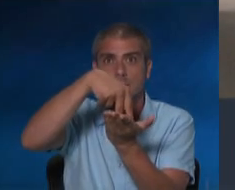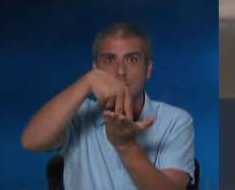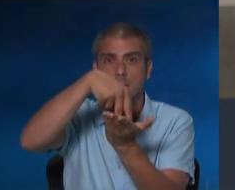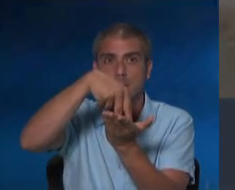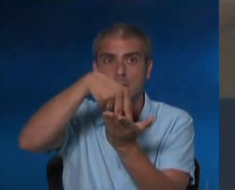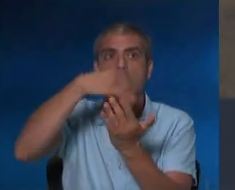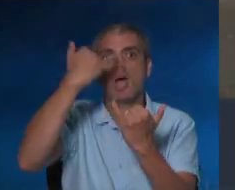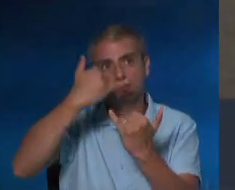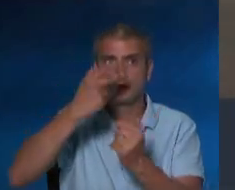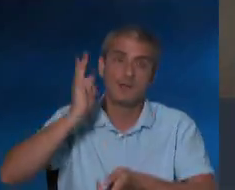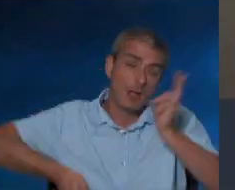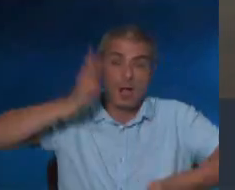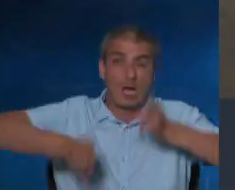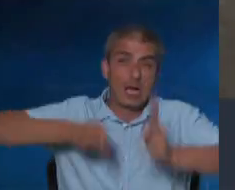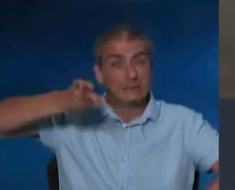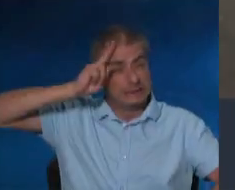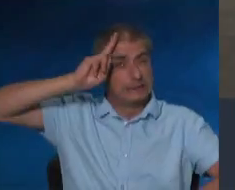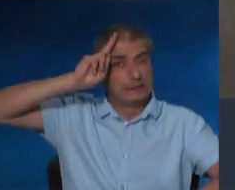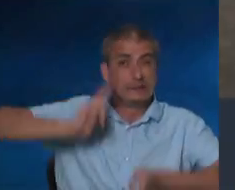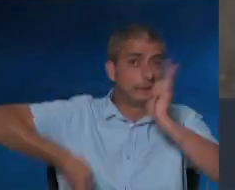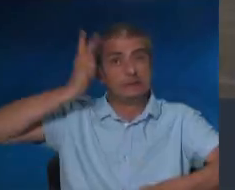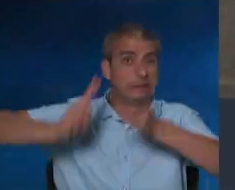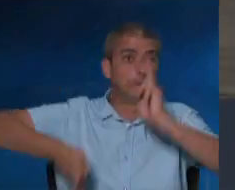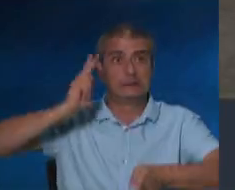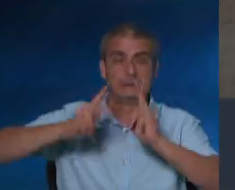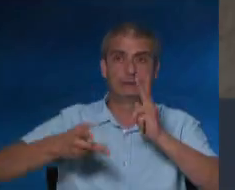לפה. עכשיו ככה, על החיים ועל המוות.